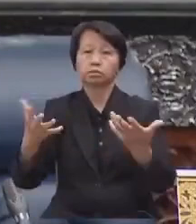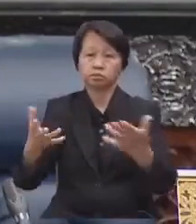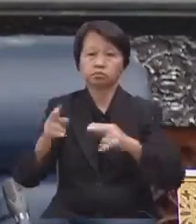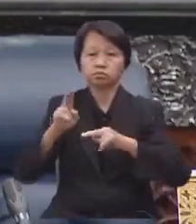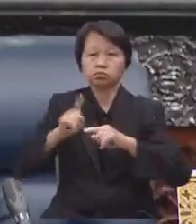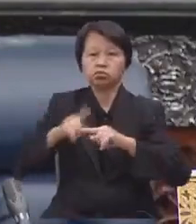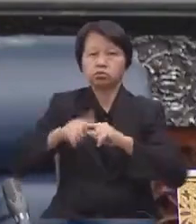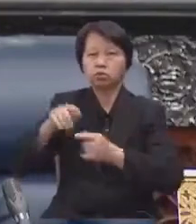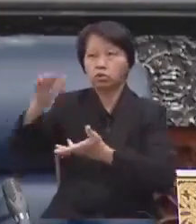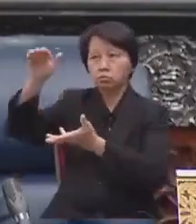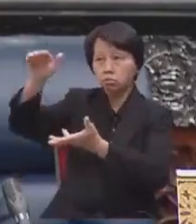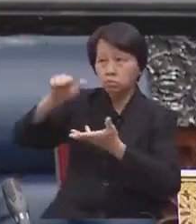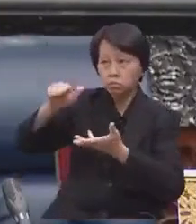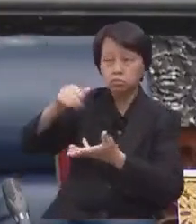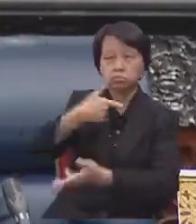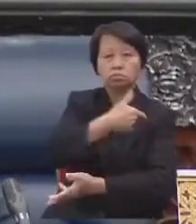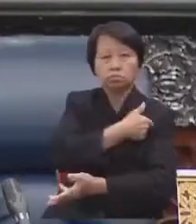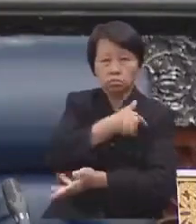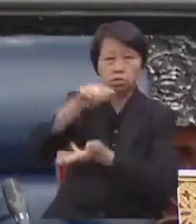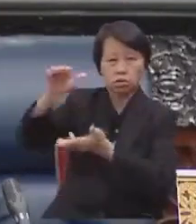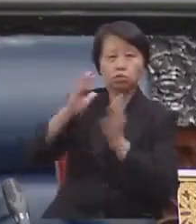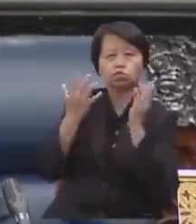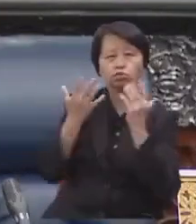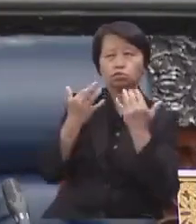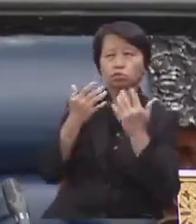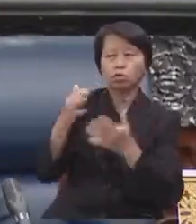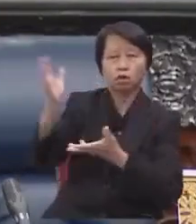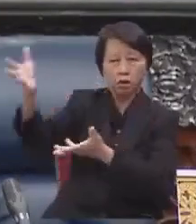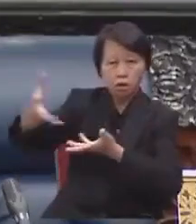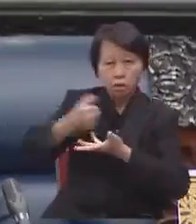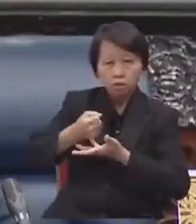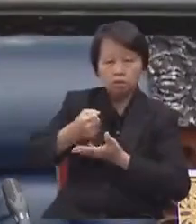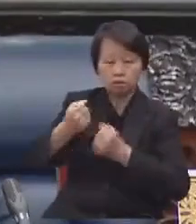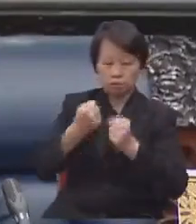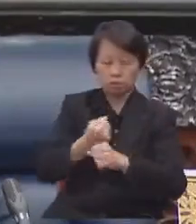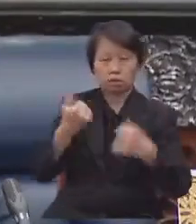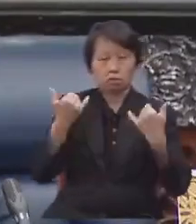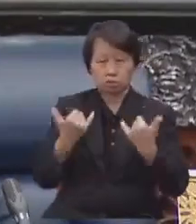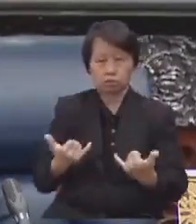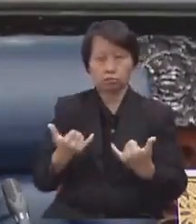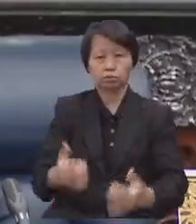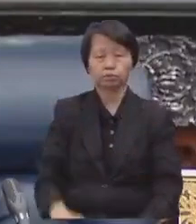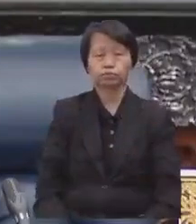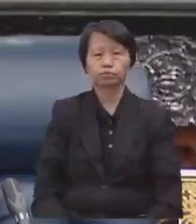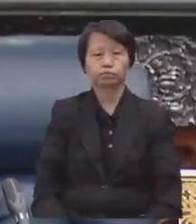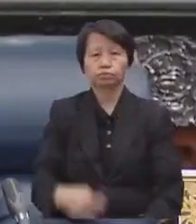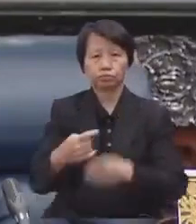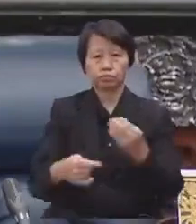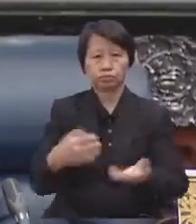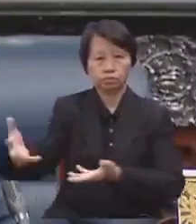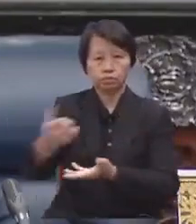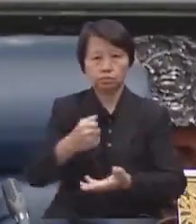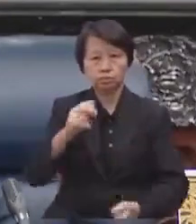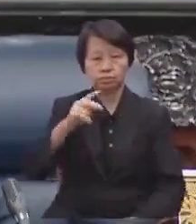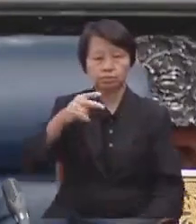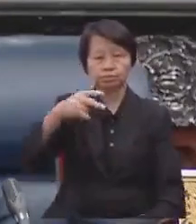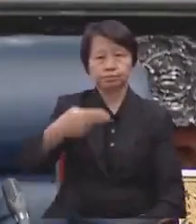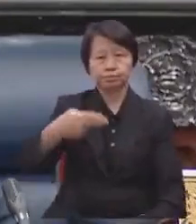kepada jumlah waxim yang kita akan peroleh pada tahun ini berkenaan dengan program